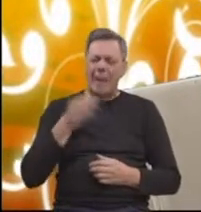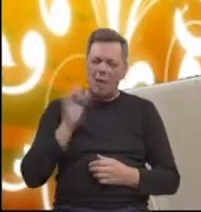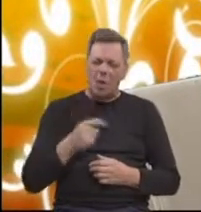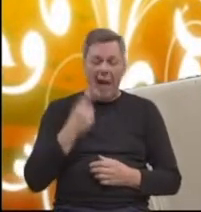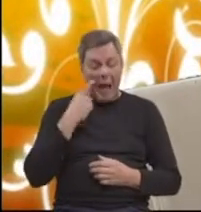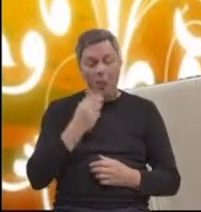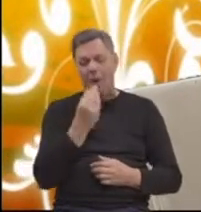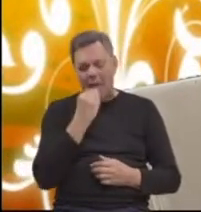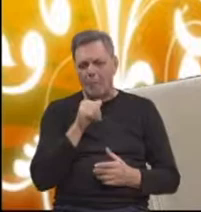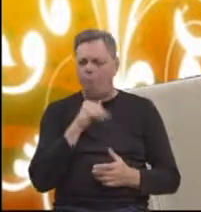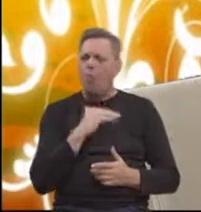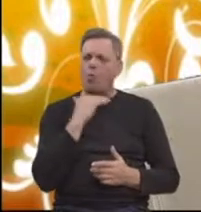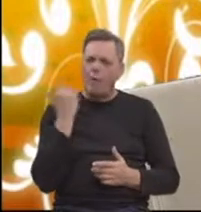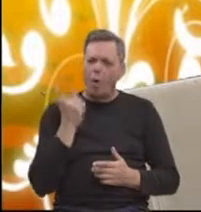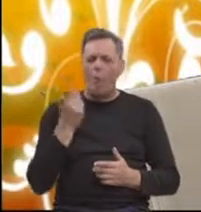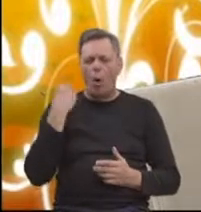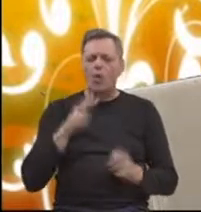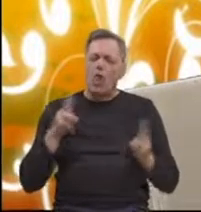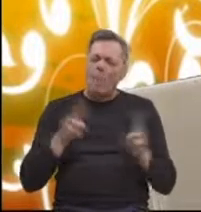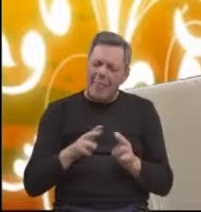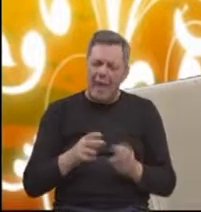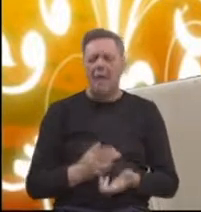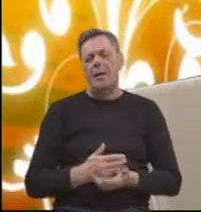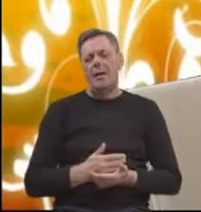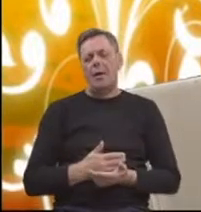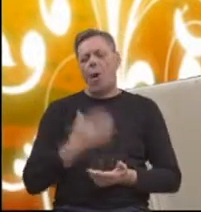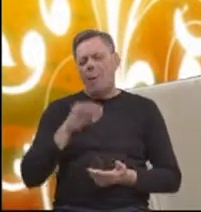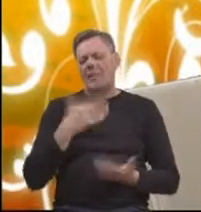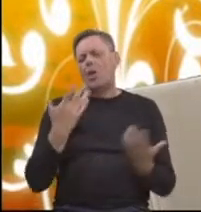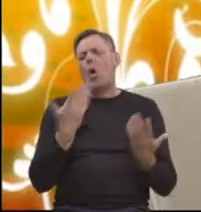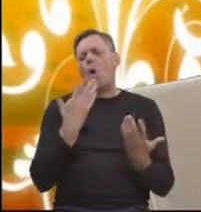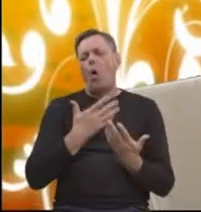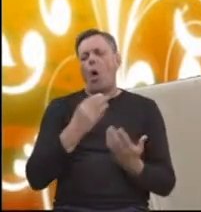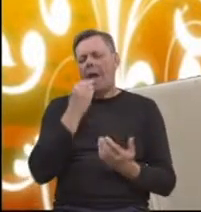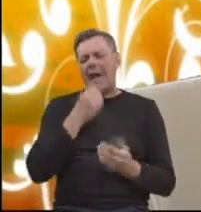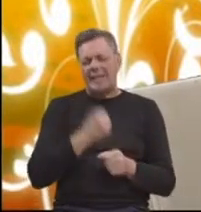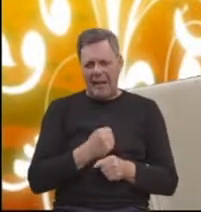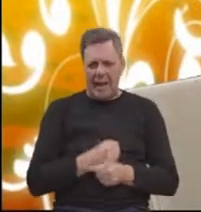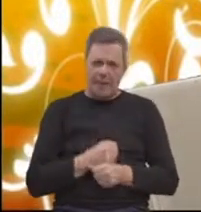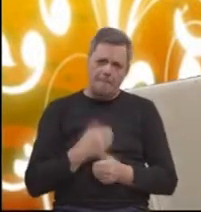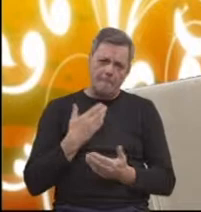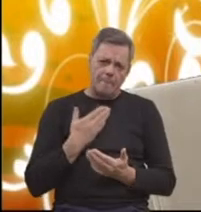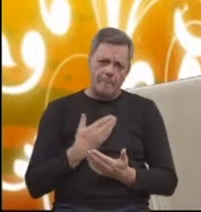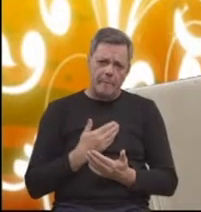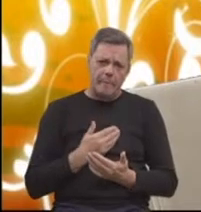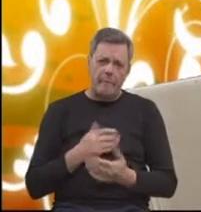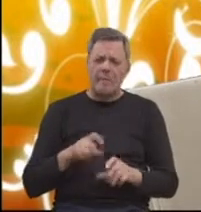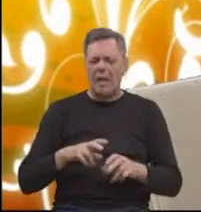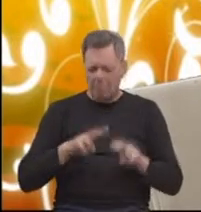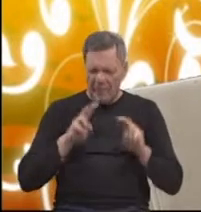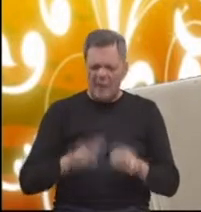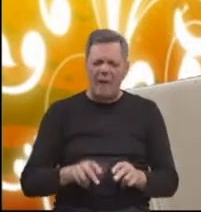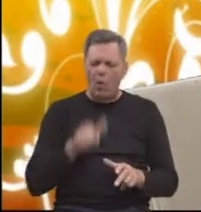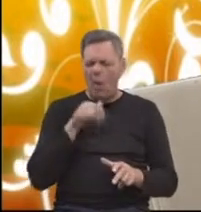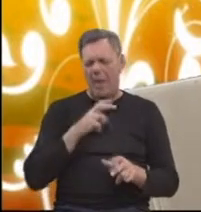ako ju jedemo u dovoljnim, odnosno manjim količinama, ovisno o tome o kojoj hrani se radi. Tako da stvarno i